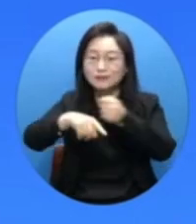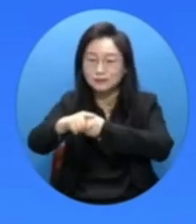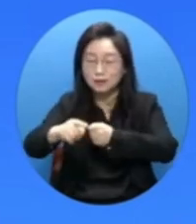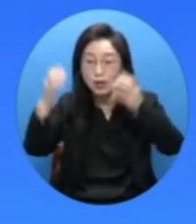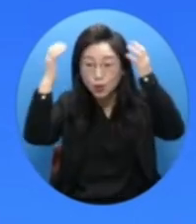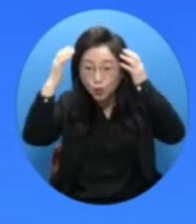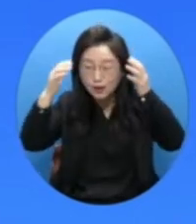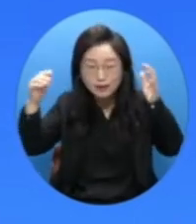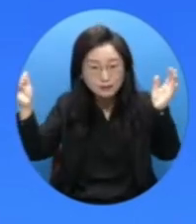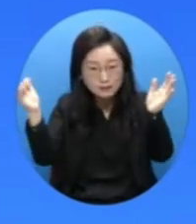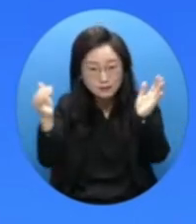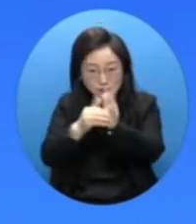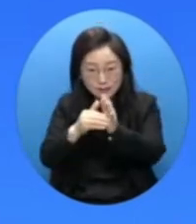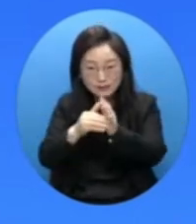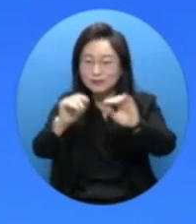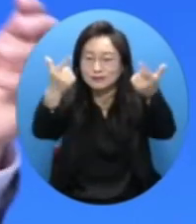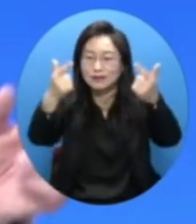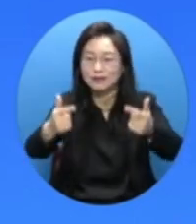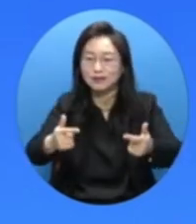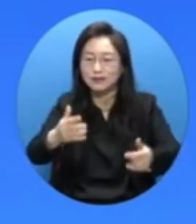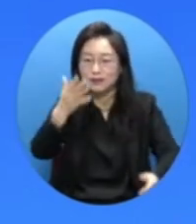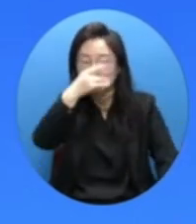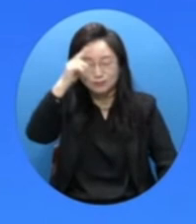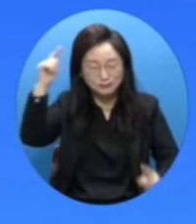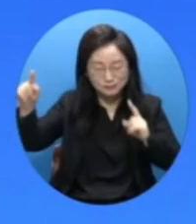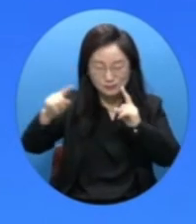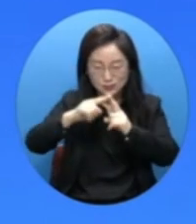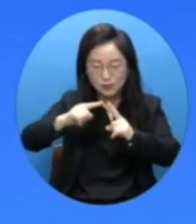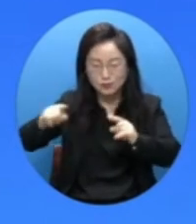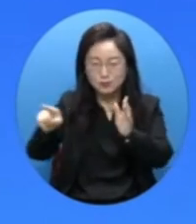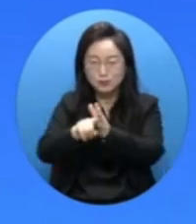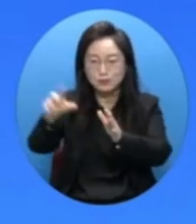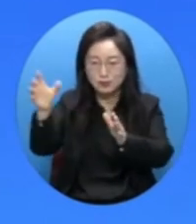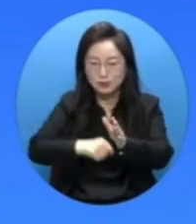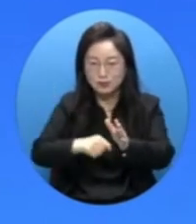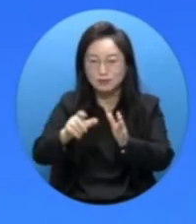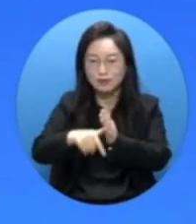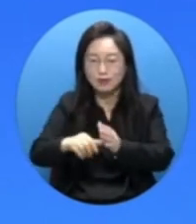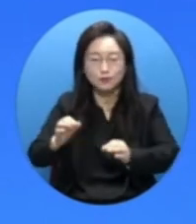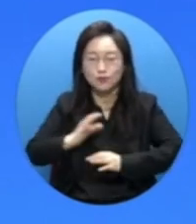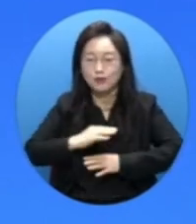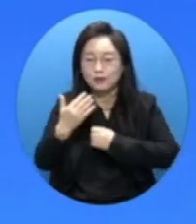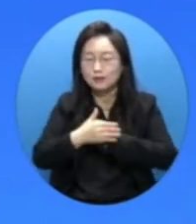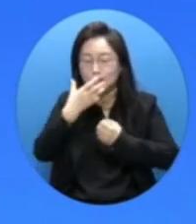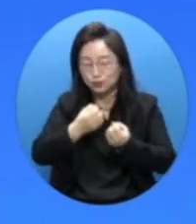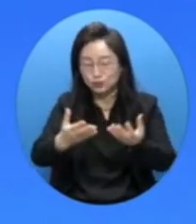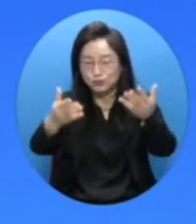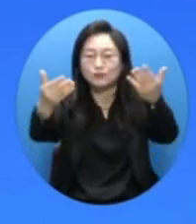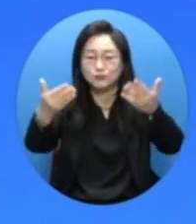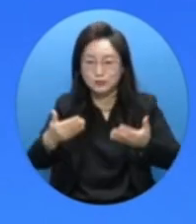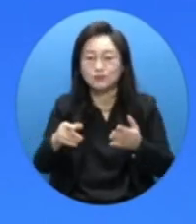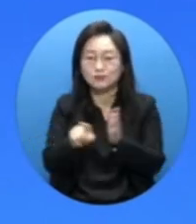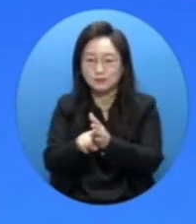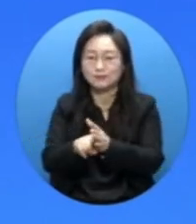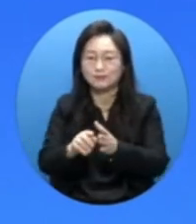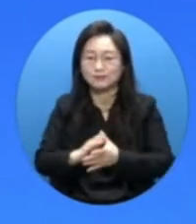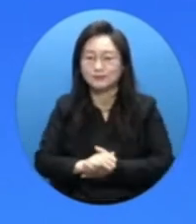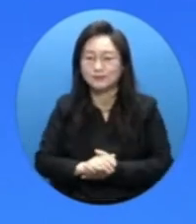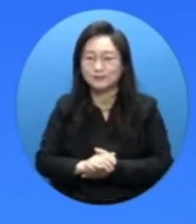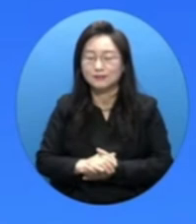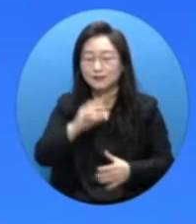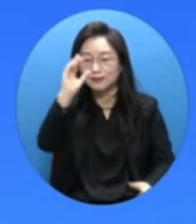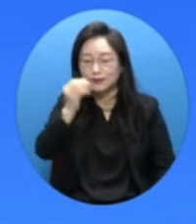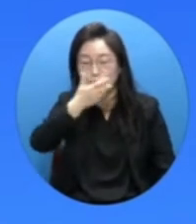우리 인생이 끝나는 것이 아닙니다 절대 근데 꿈을 갖고 믿음으로 나갈 때 하나님께서 놀란 은혜와 축복을 허락해 주시는 것입니다